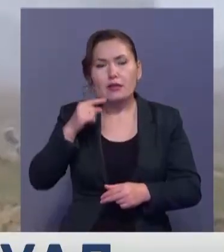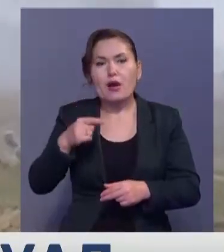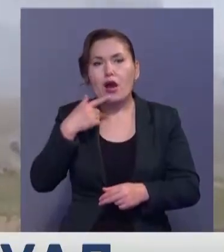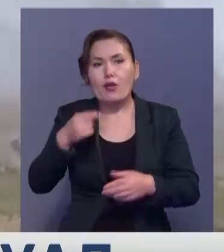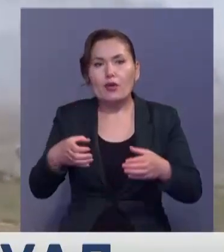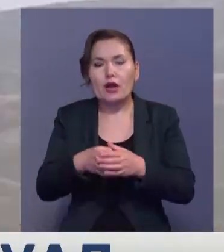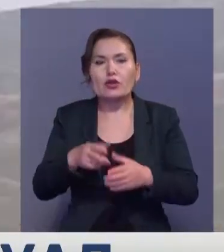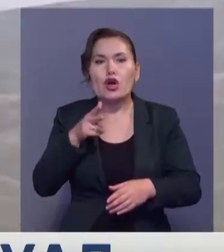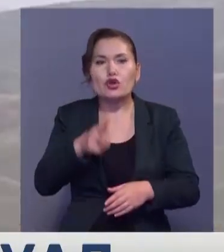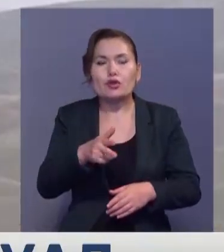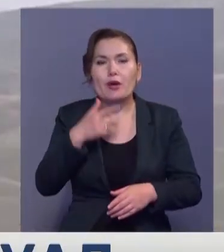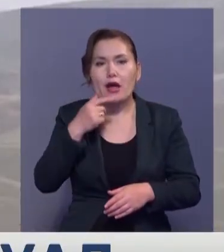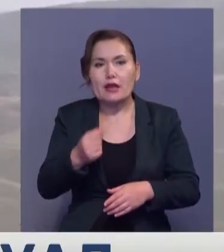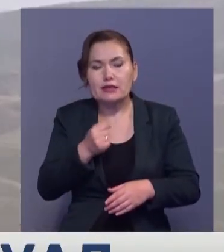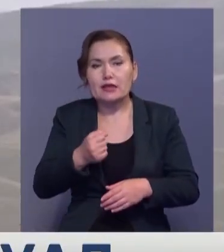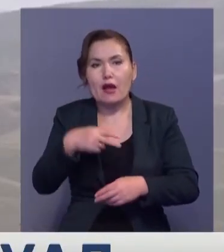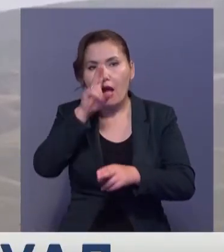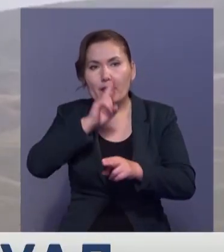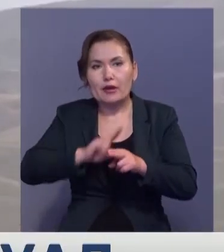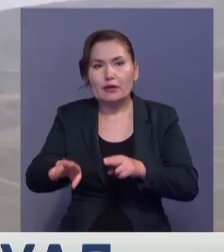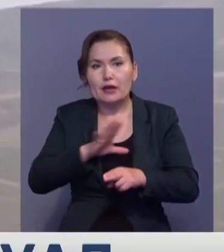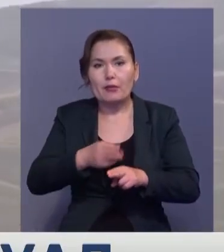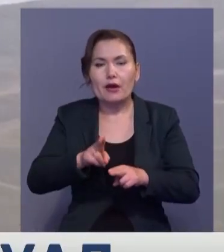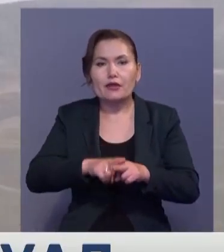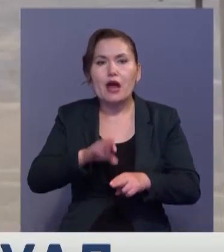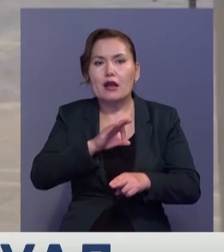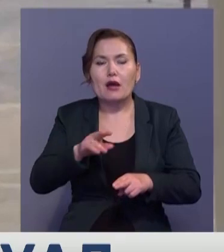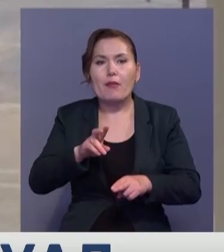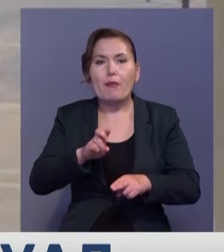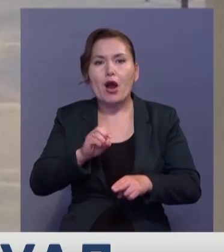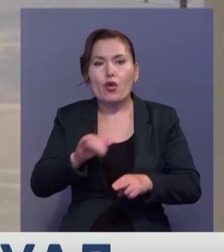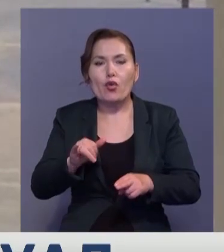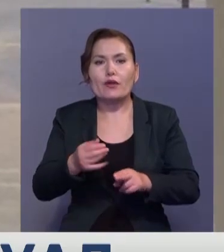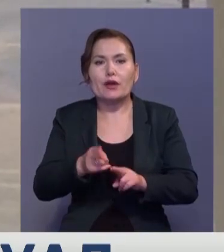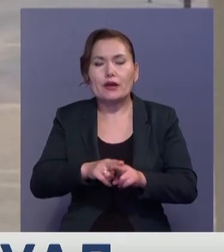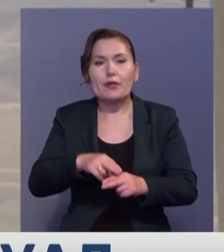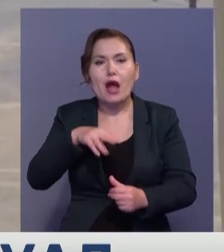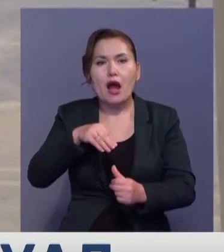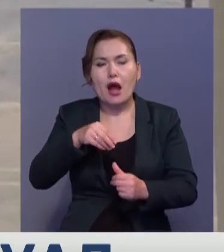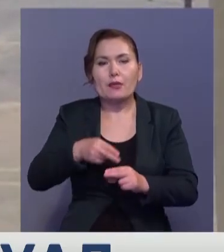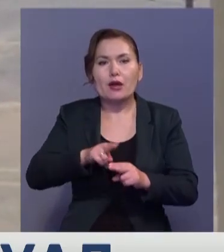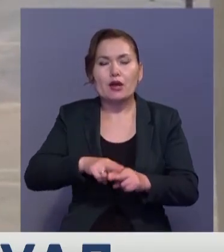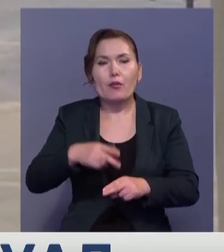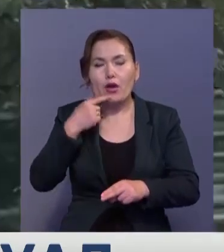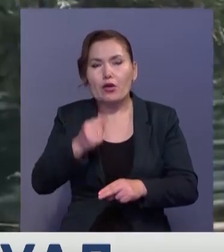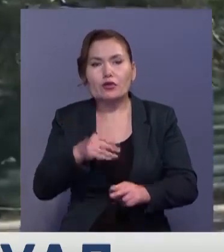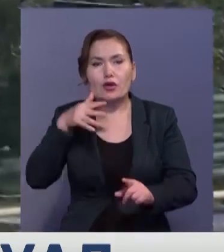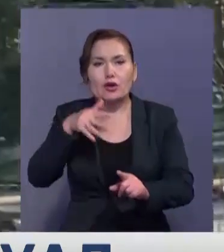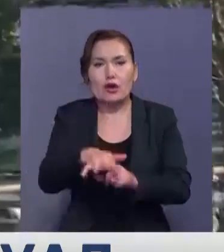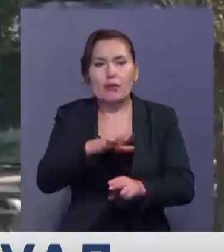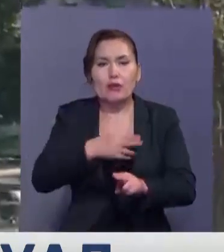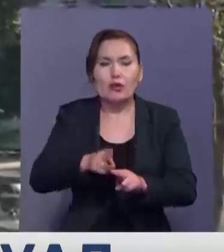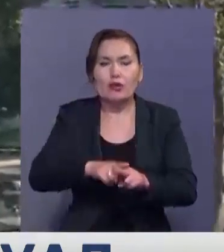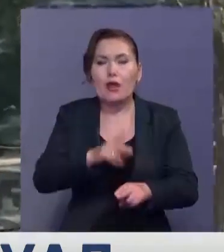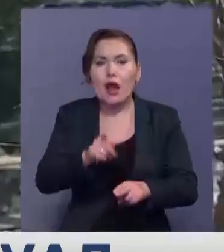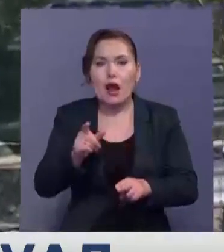дейін 3000 әскерінен айырылғанын хабарлады. Бірақ ресми Баку керісінше армян күштеріне күшті соққы беріп, дұшпанның